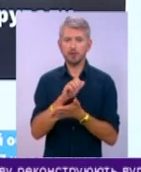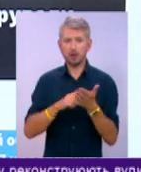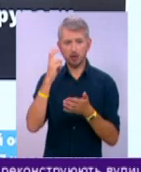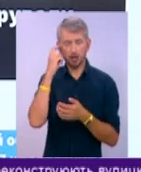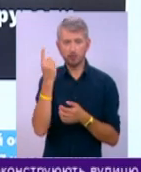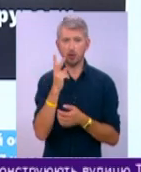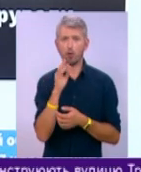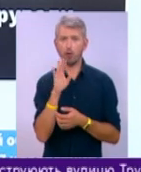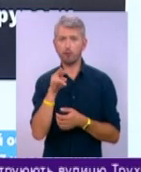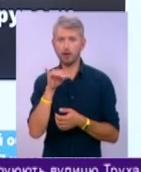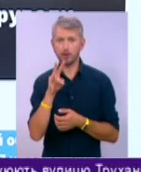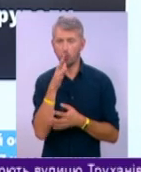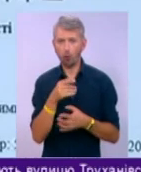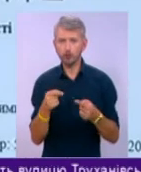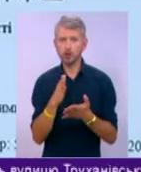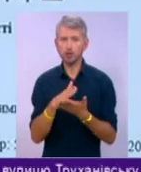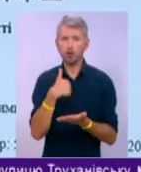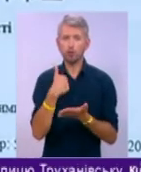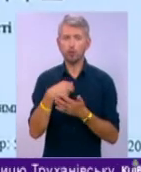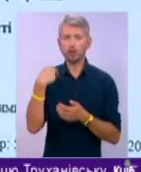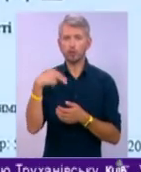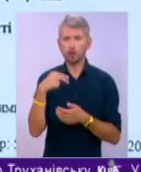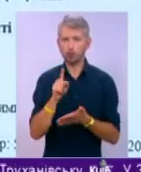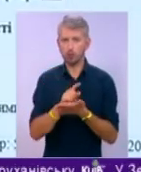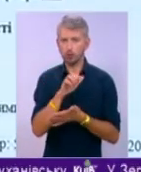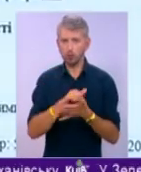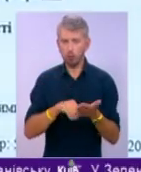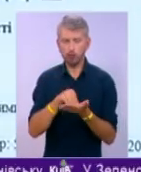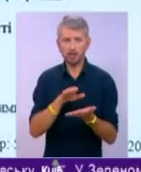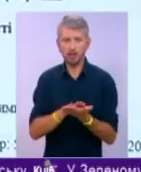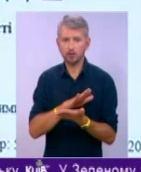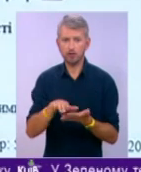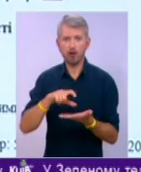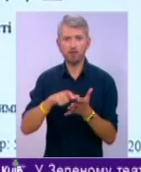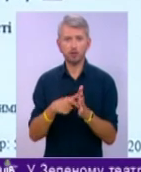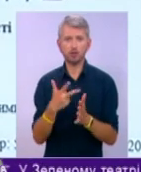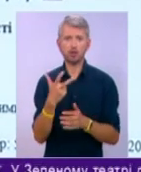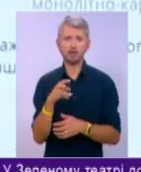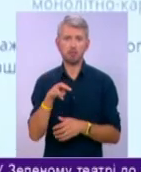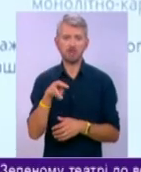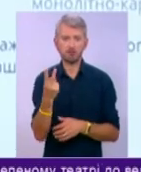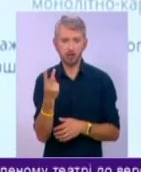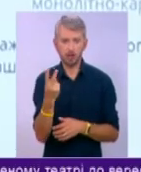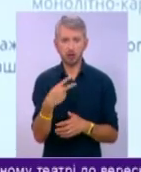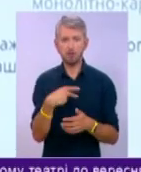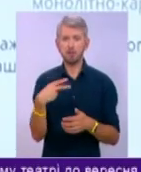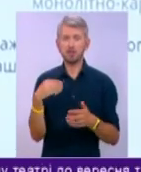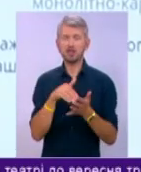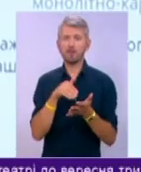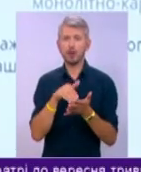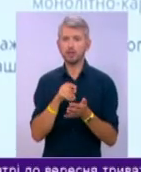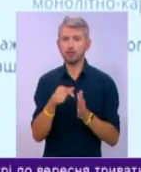Олексій Кавилін, який одночасно є і головою Запорізької податкової, не задекларував квартиру у 300 квадратних метрів, приблизна вартість